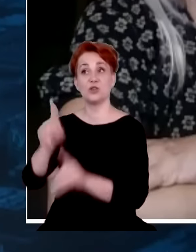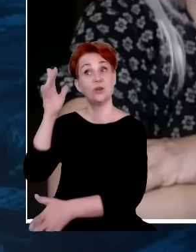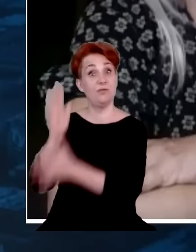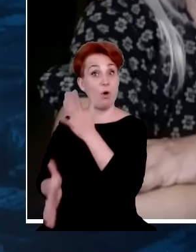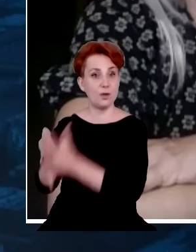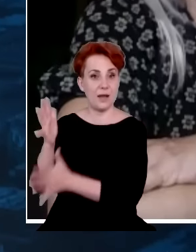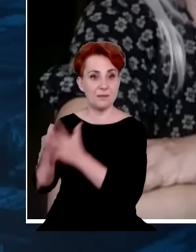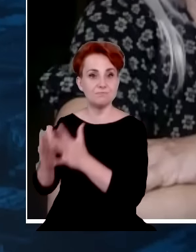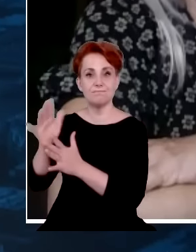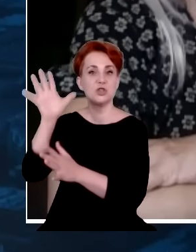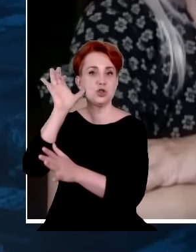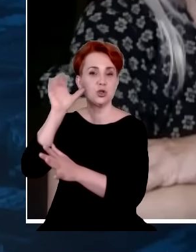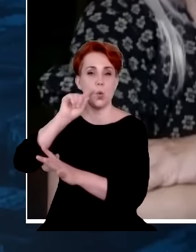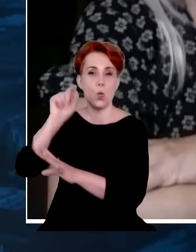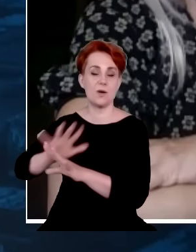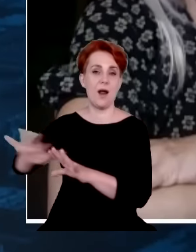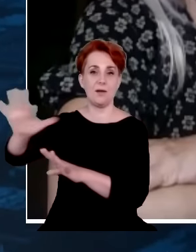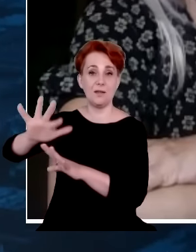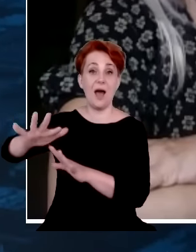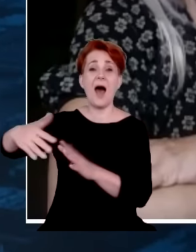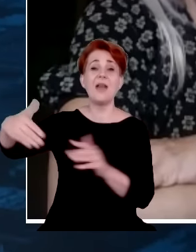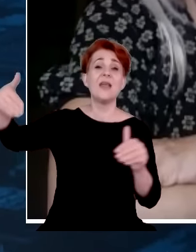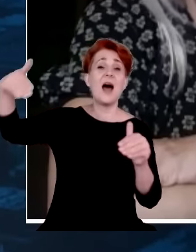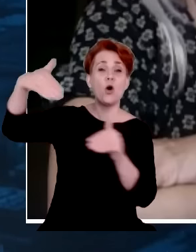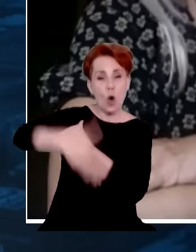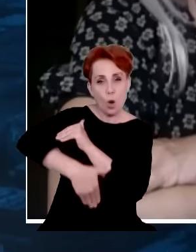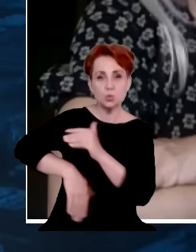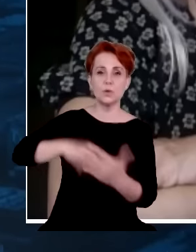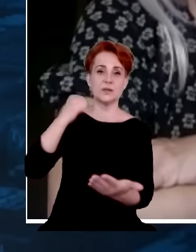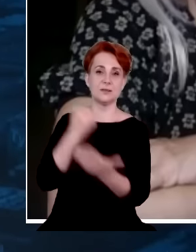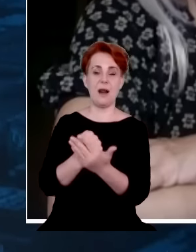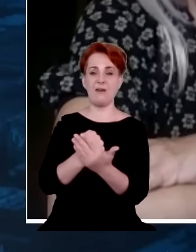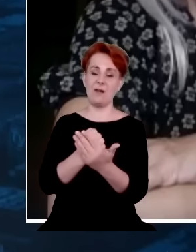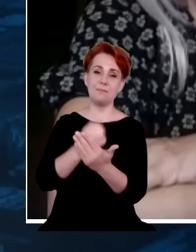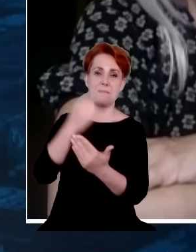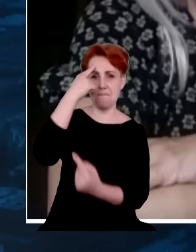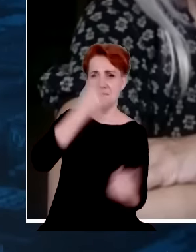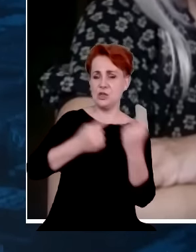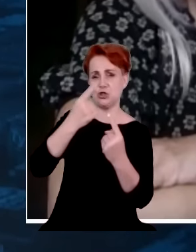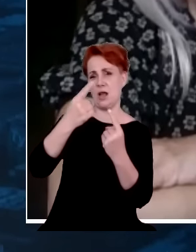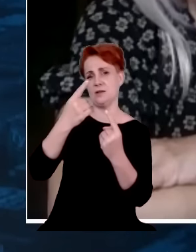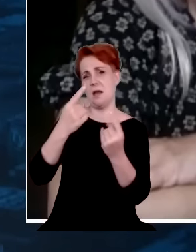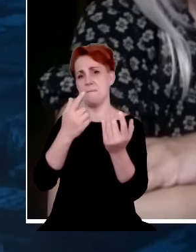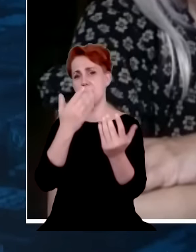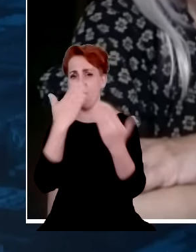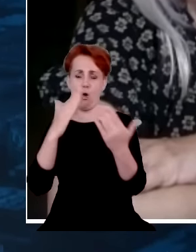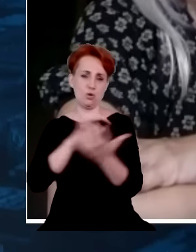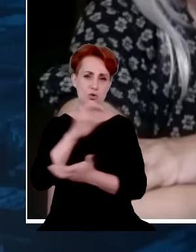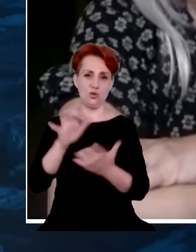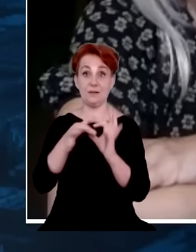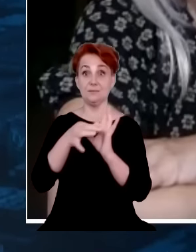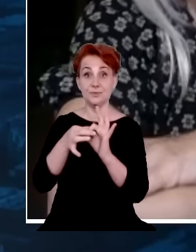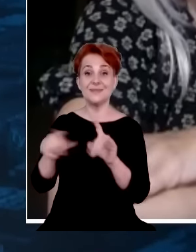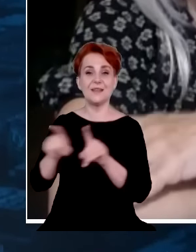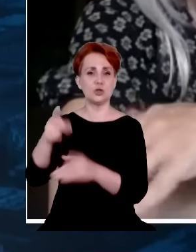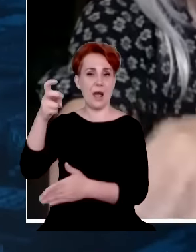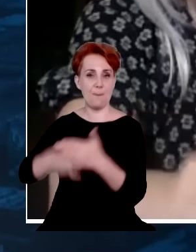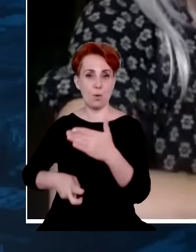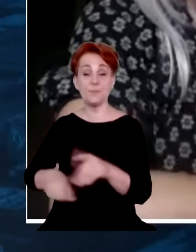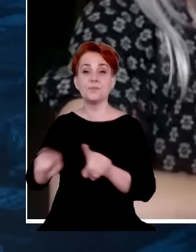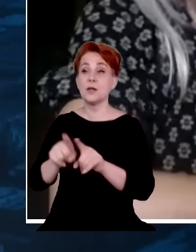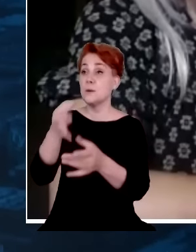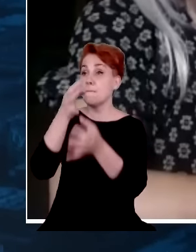Ukrainie a dopiero na ostatnim miejscu są kwestie światopoglądowe i aborcja i odpowiada konkretnie na pytanie co